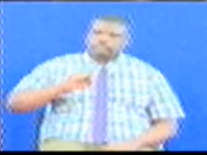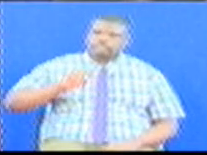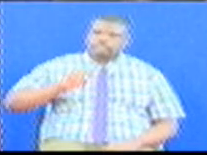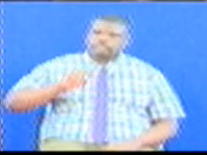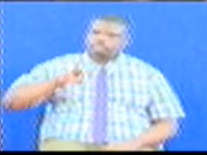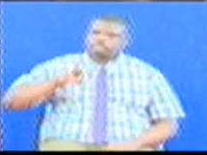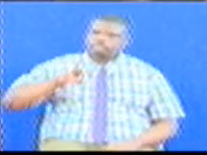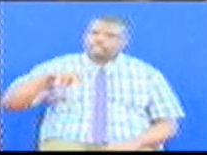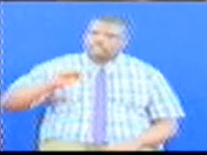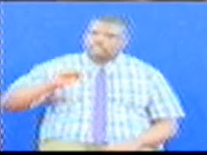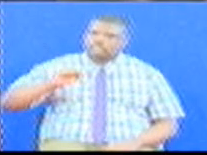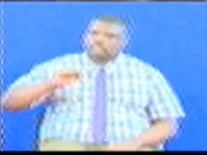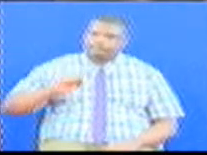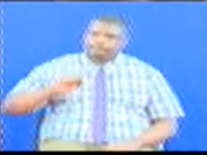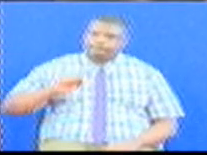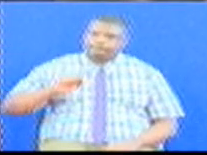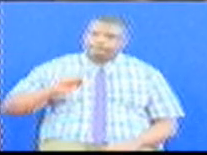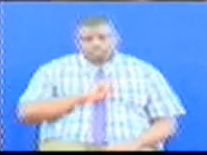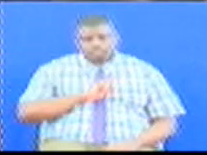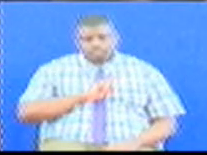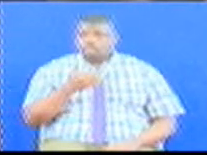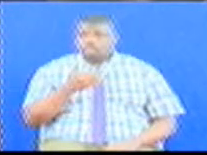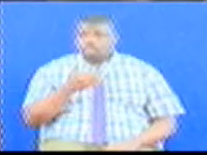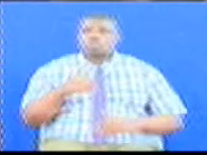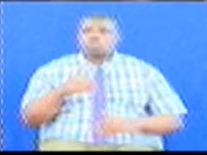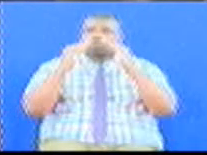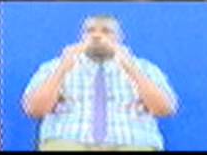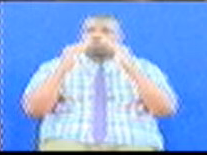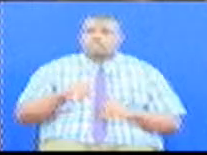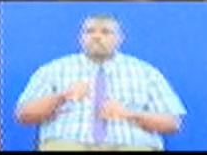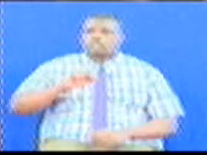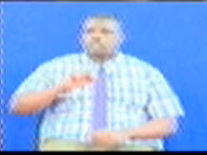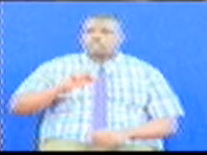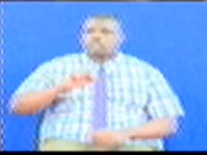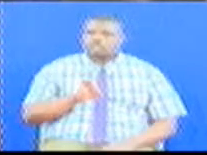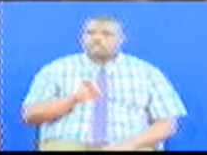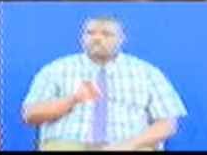5. Mheshimiwa Asha Abdalla Juma ajiandae.